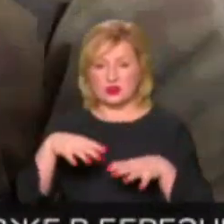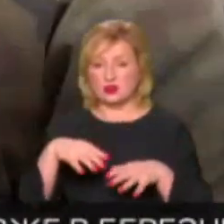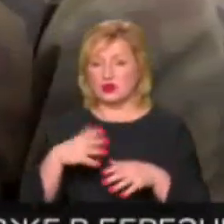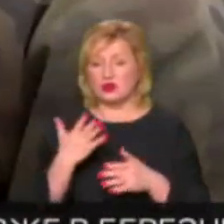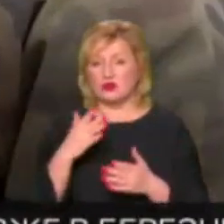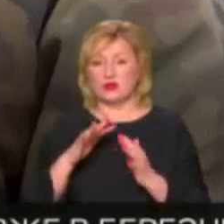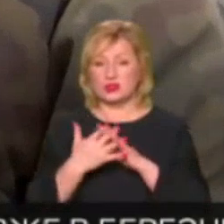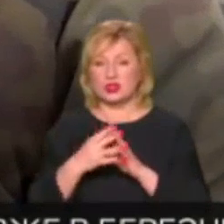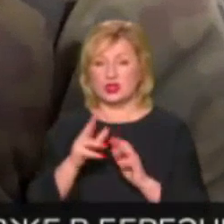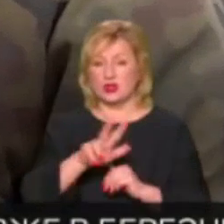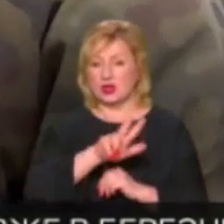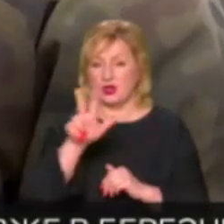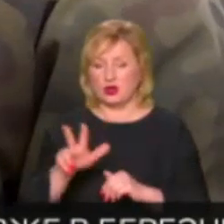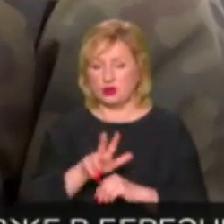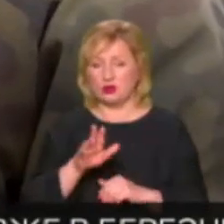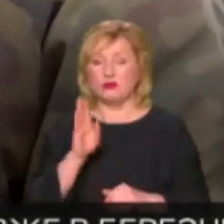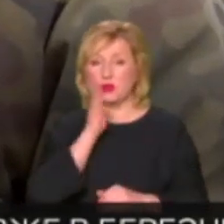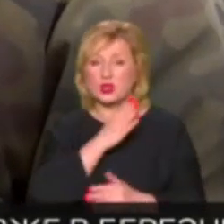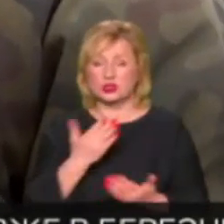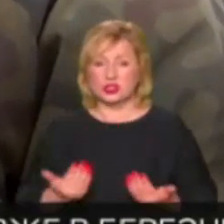Прикриваємо.